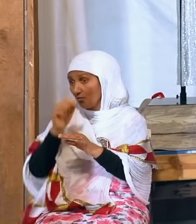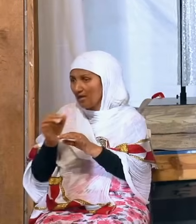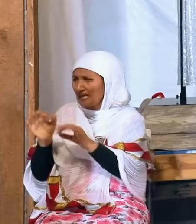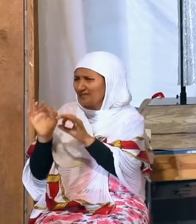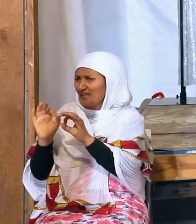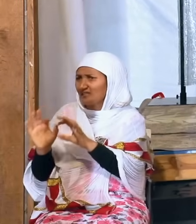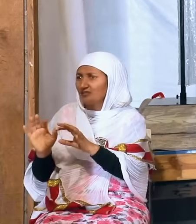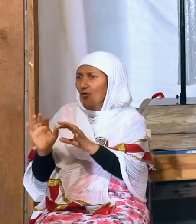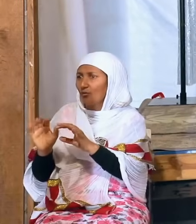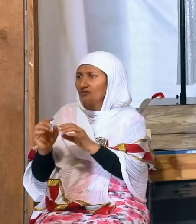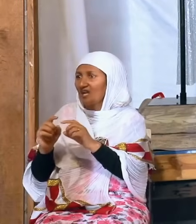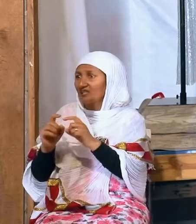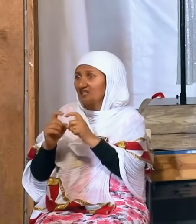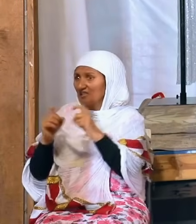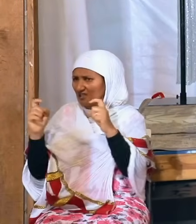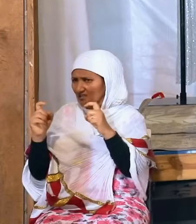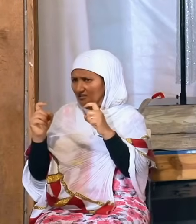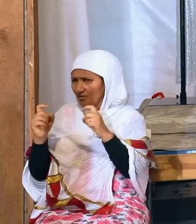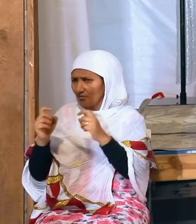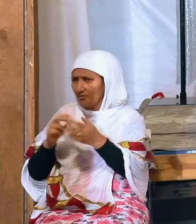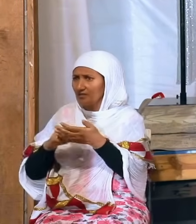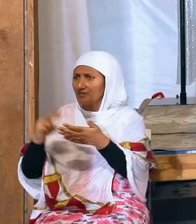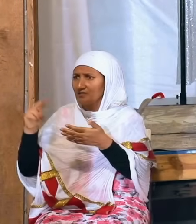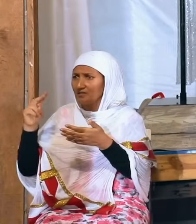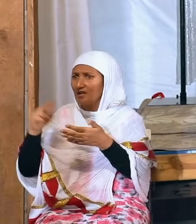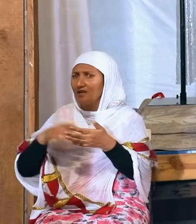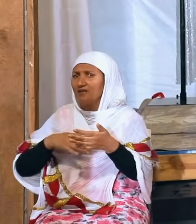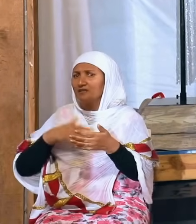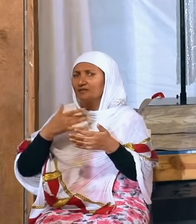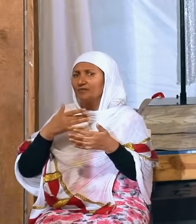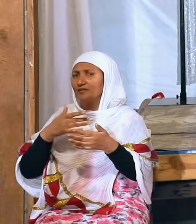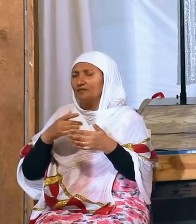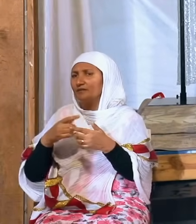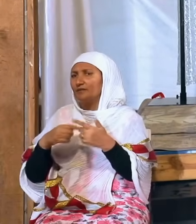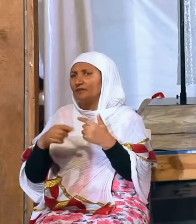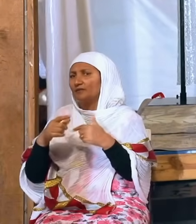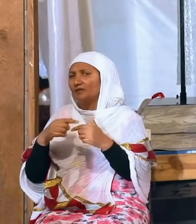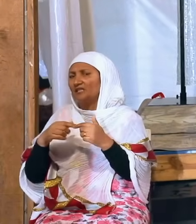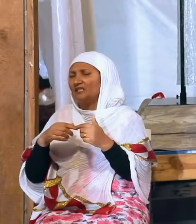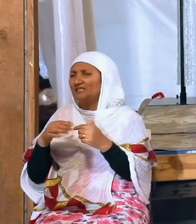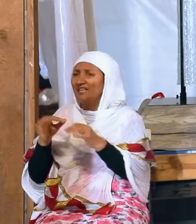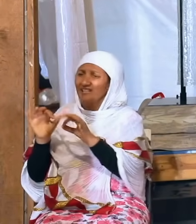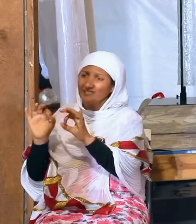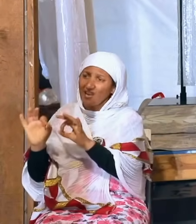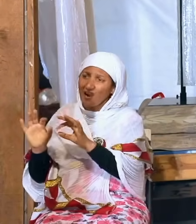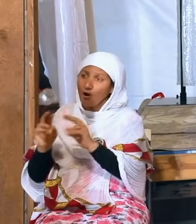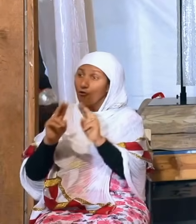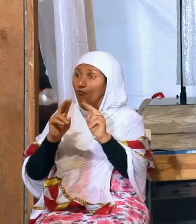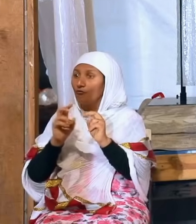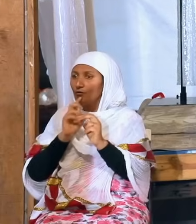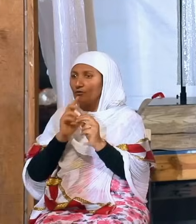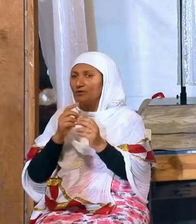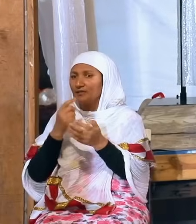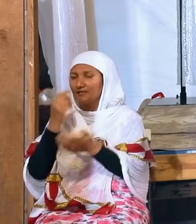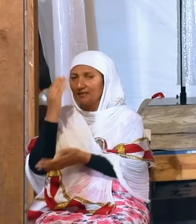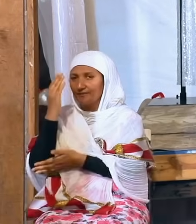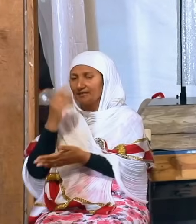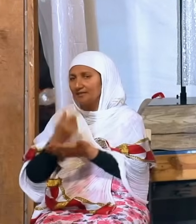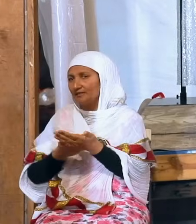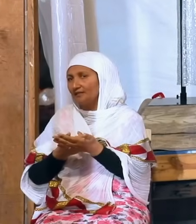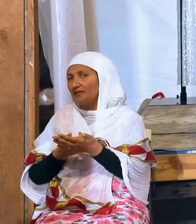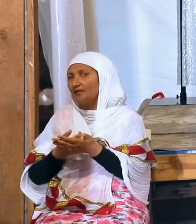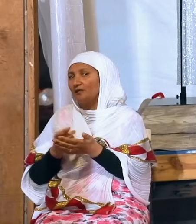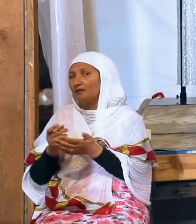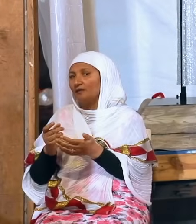ያልሆነና አደገኛ ነገር የመፍጠርና የማድረግ ስሜትን ይፈጥርበታል ጥላቻ በጣም ክፉ ነው እግዚአብሔር ከእንዲህ ያለው ጥላቻ ይጠብቃል